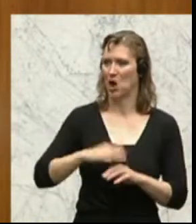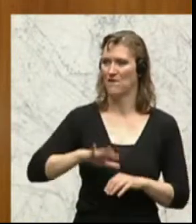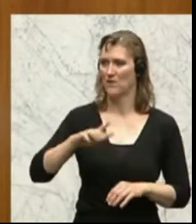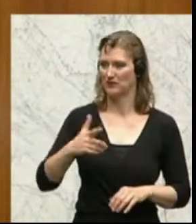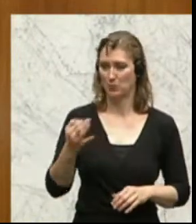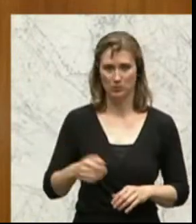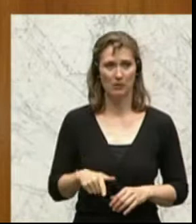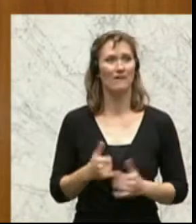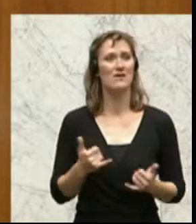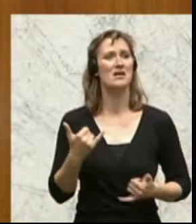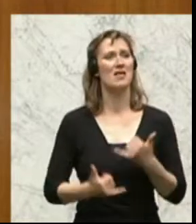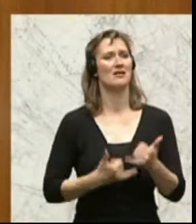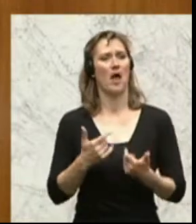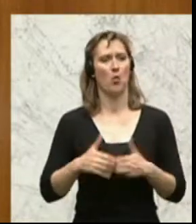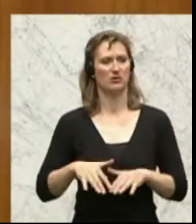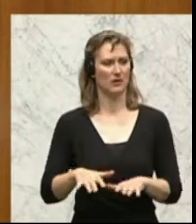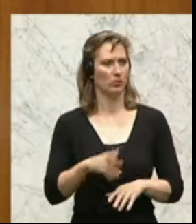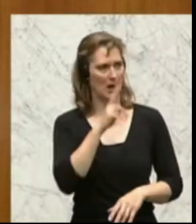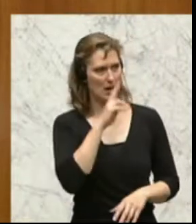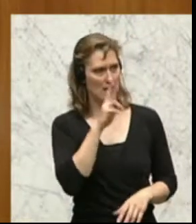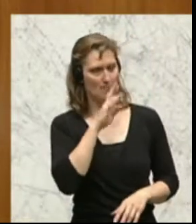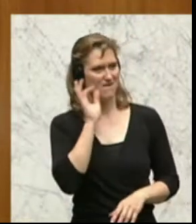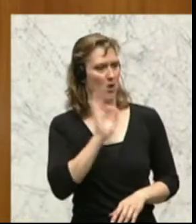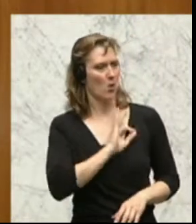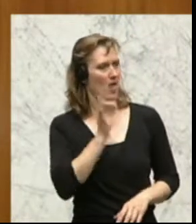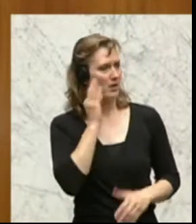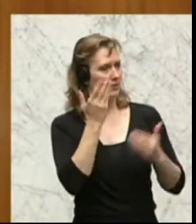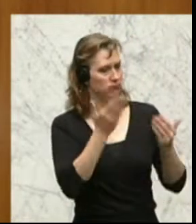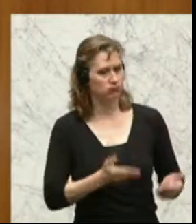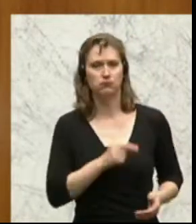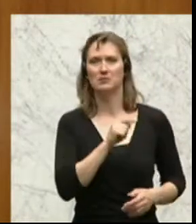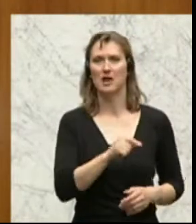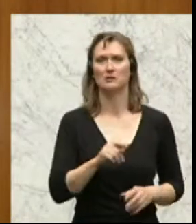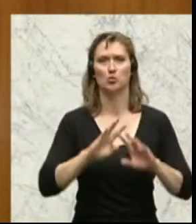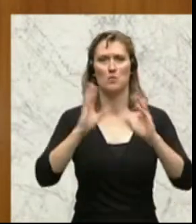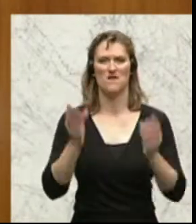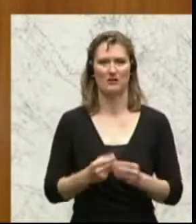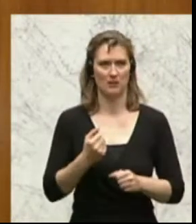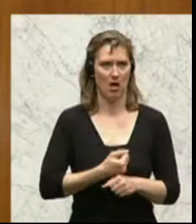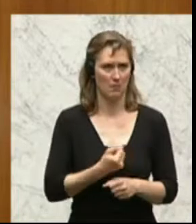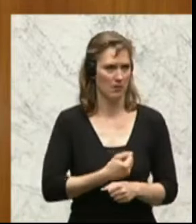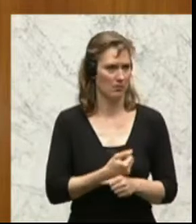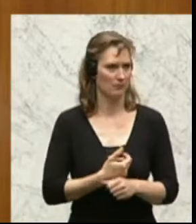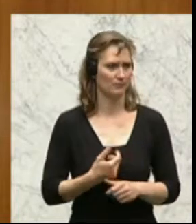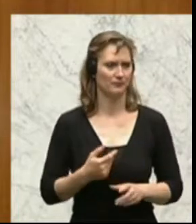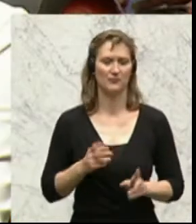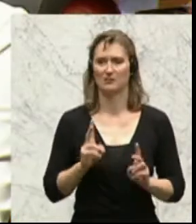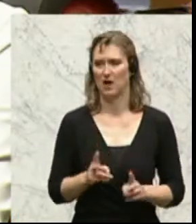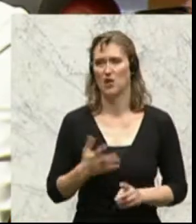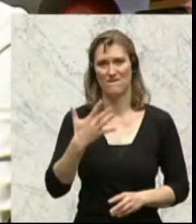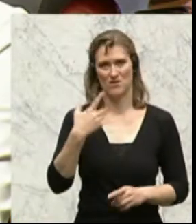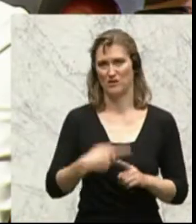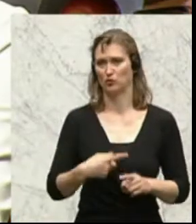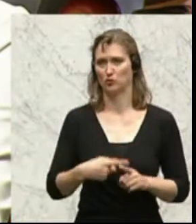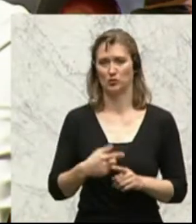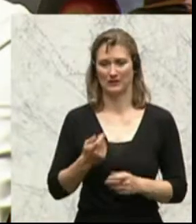Jahr auswirkt. Liebe Frau Kollegin, das ist eine umfassende Arbeit. Das würde in 5 Stunden, die Sie mir Zeit geben,